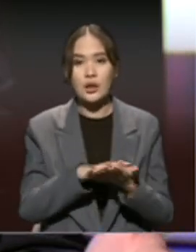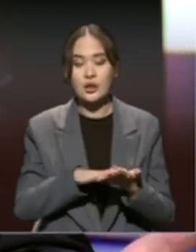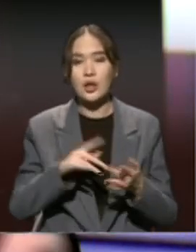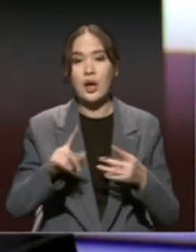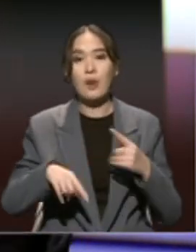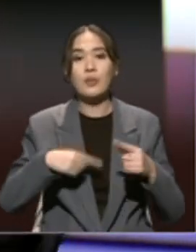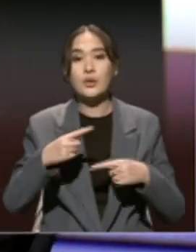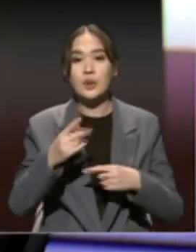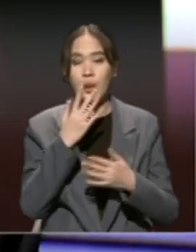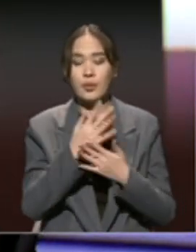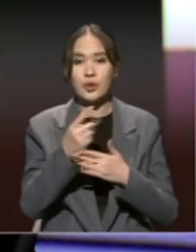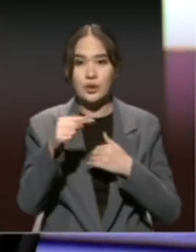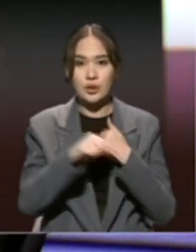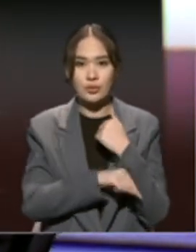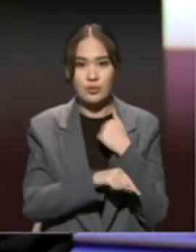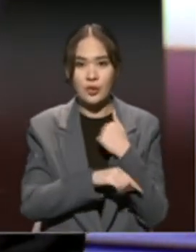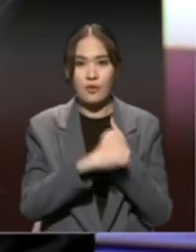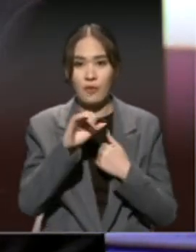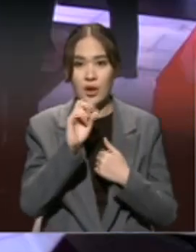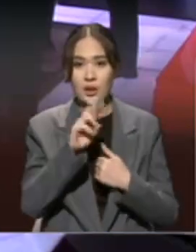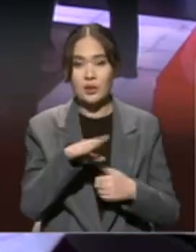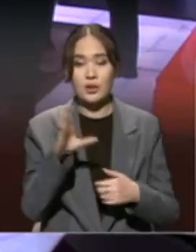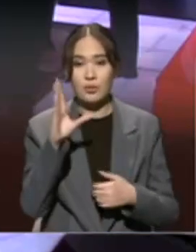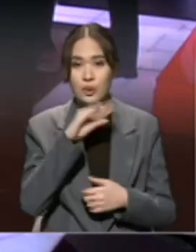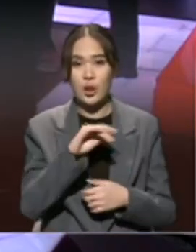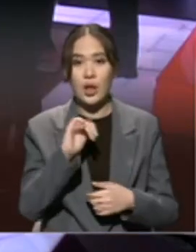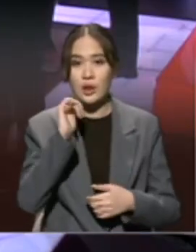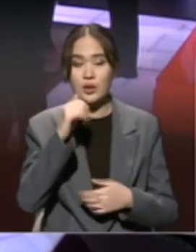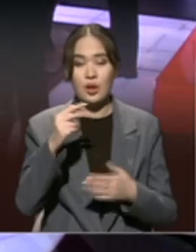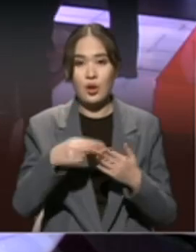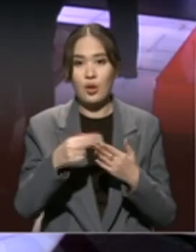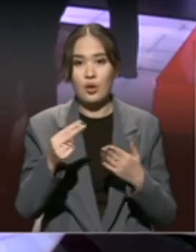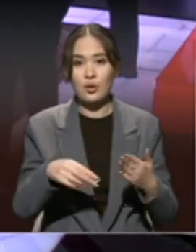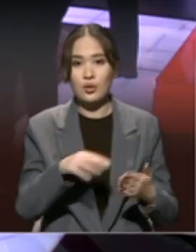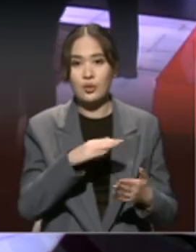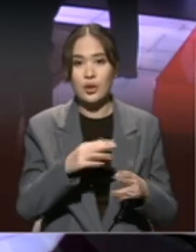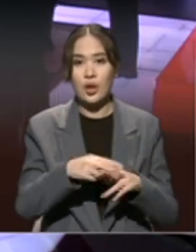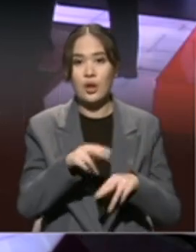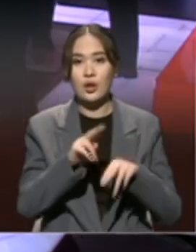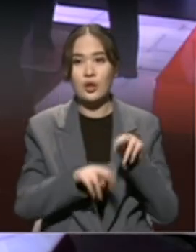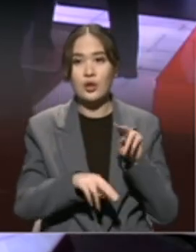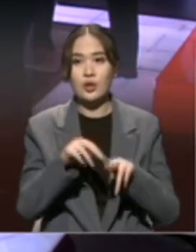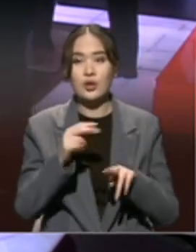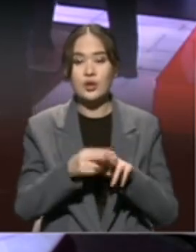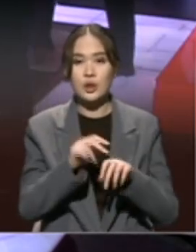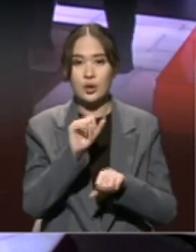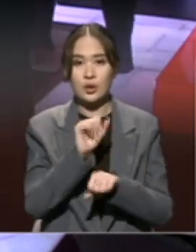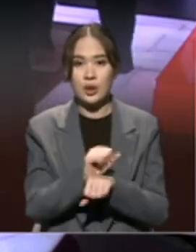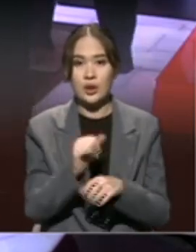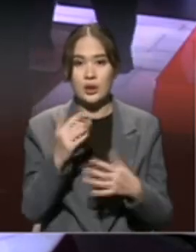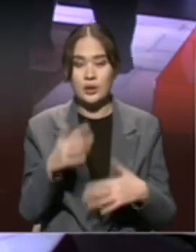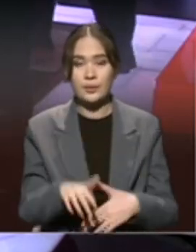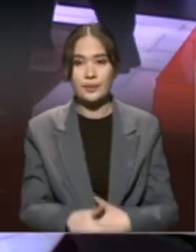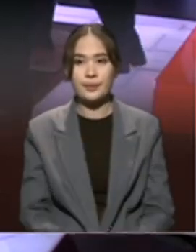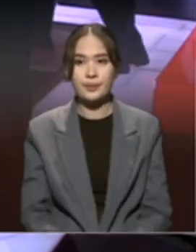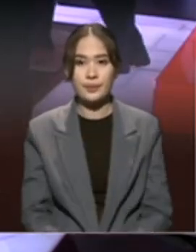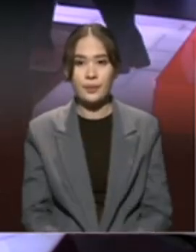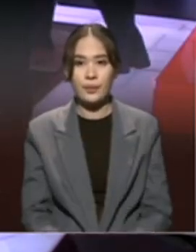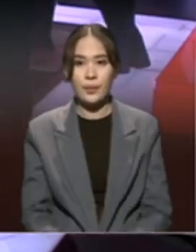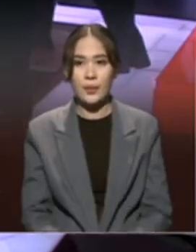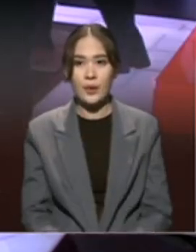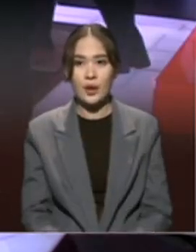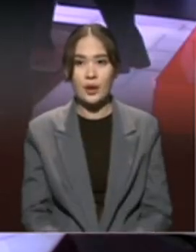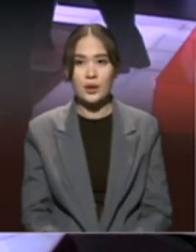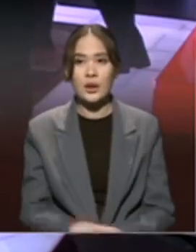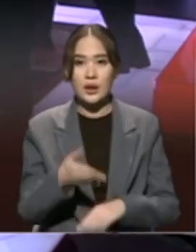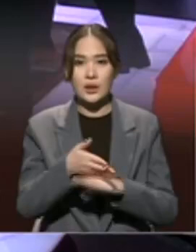болады? Сол жемқорлықтың фактілері өте көп. Оны ертең күні қол қоймай ма, құрылыс та тоқтап қалып жатады мысалға. Ерек айтып отыр. Нан дейді, нан дейді, нан қымбаттап